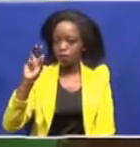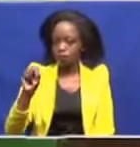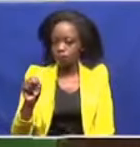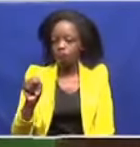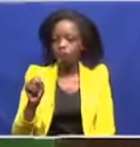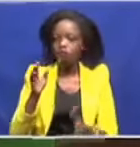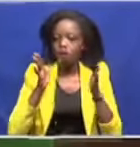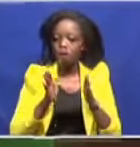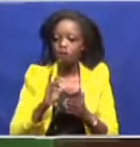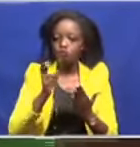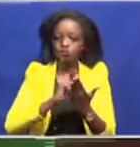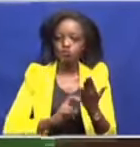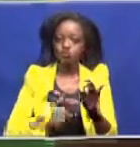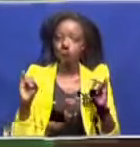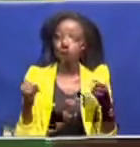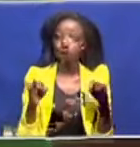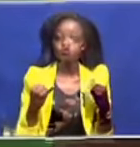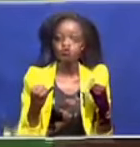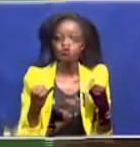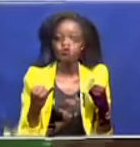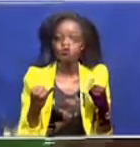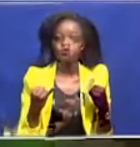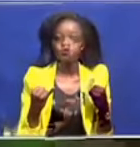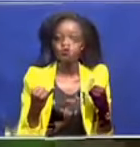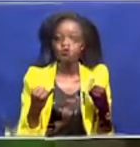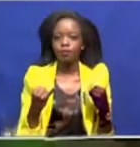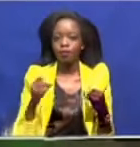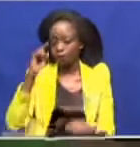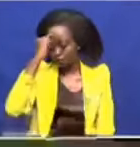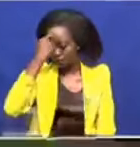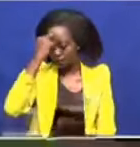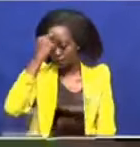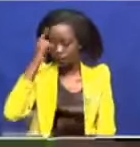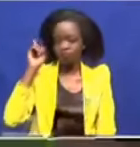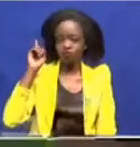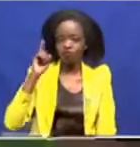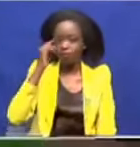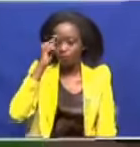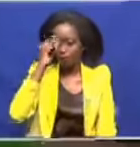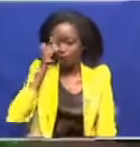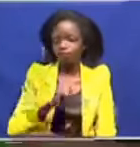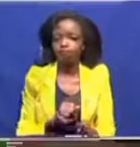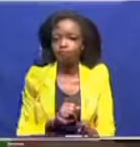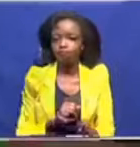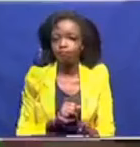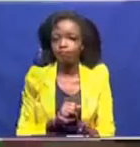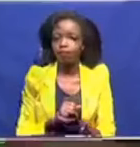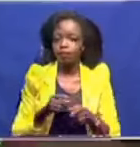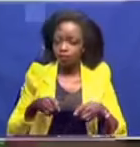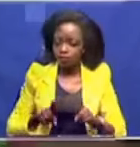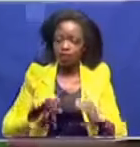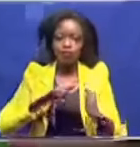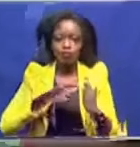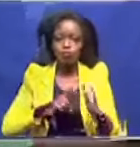ni mwandishi wa habari katika India, na tunaelezwa ya kwamba ama yeye mwenyewe